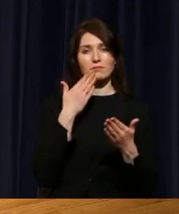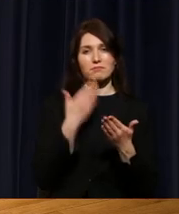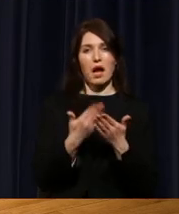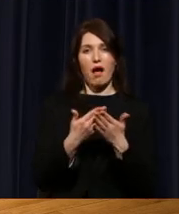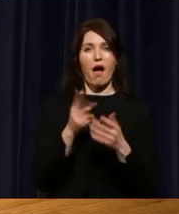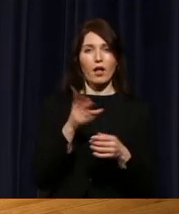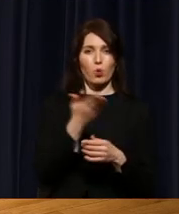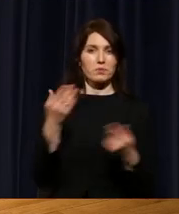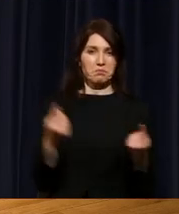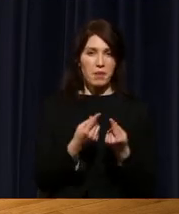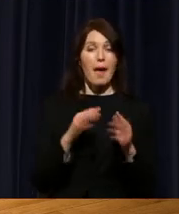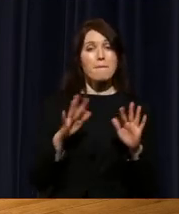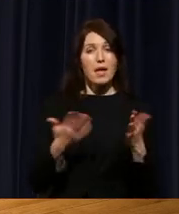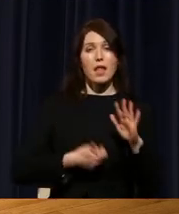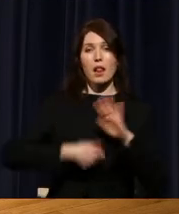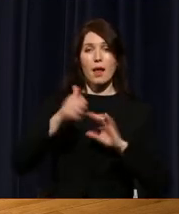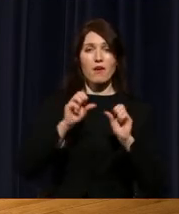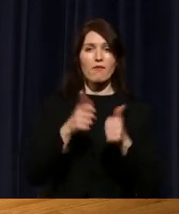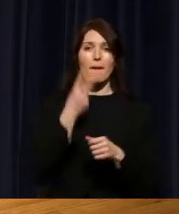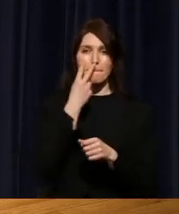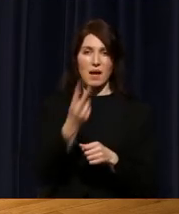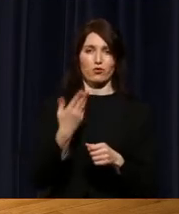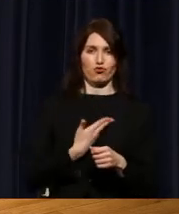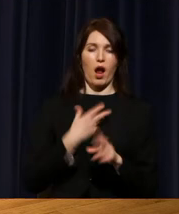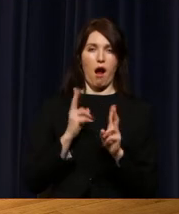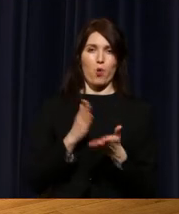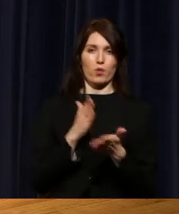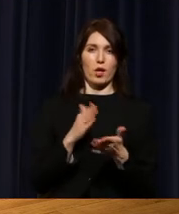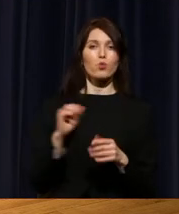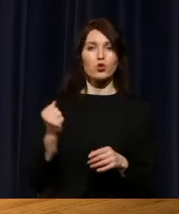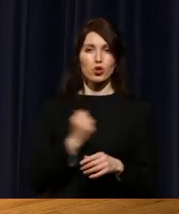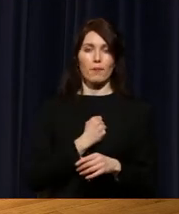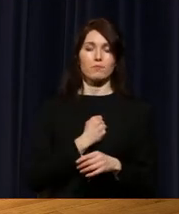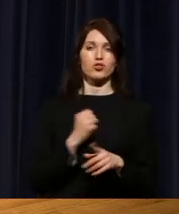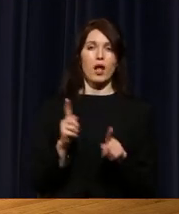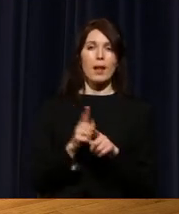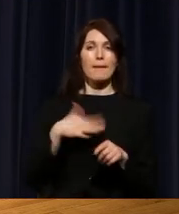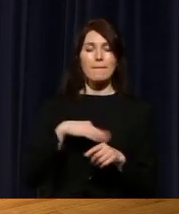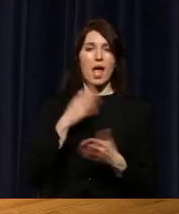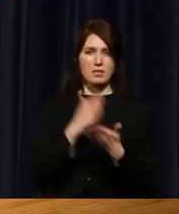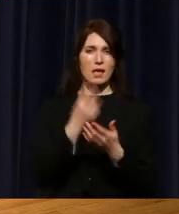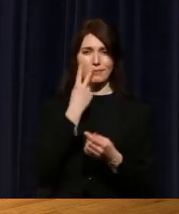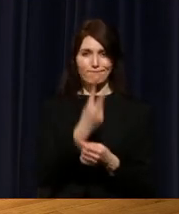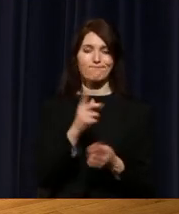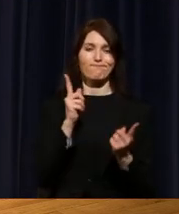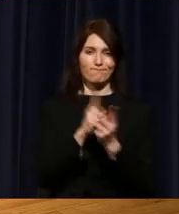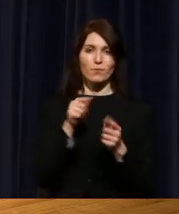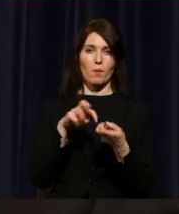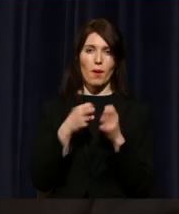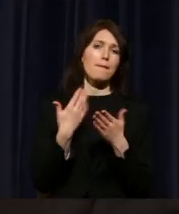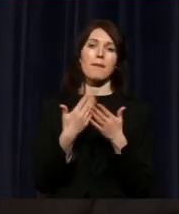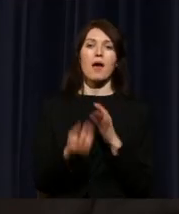jā, labākais veids ir paskatīties, kas no, jo, diemžēl, mēs esam arī saskārušies ar to, ka, piemēram,